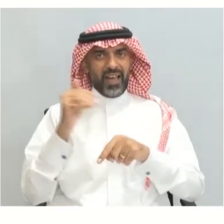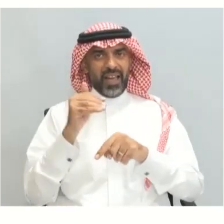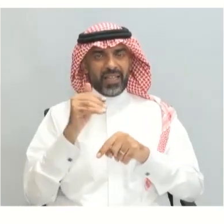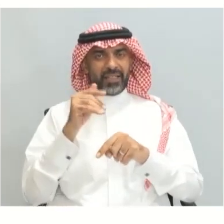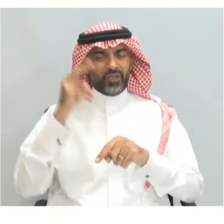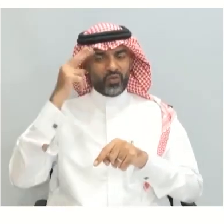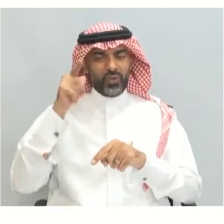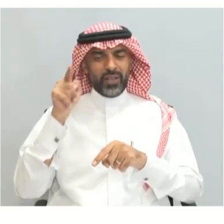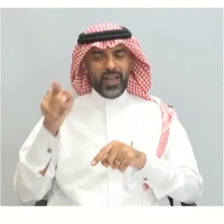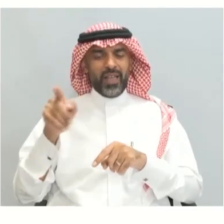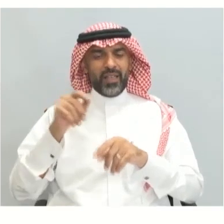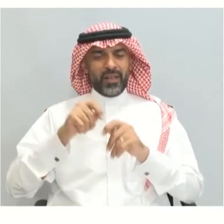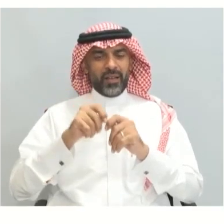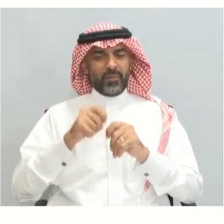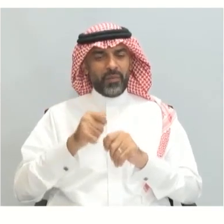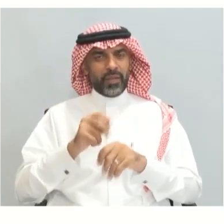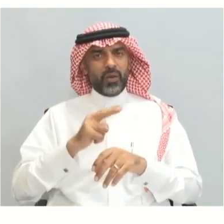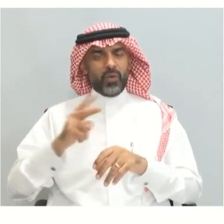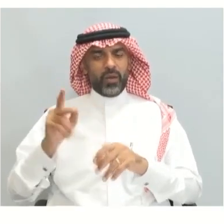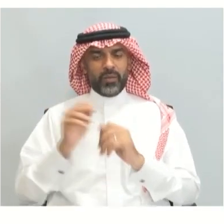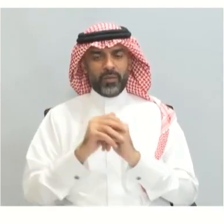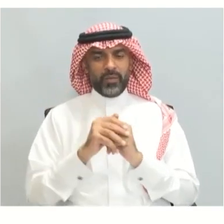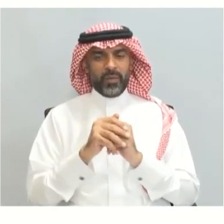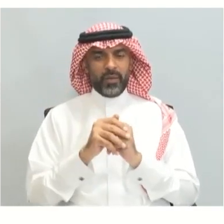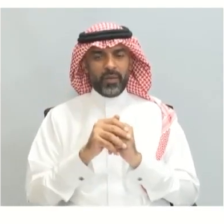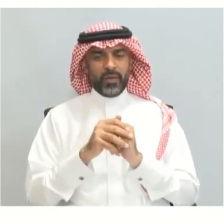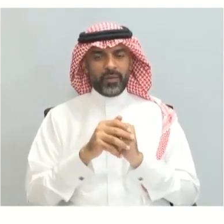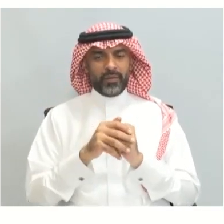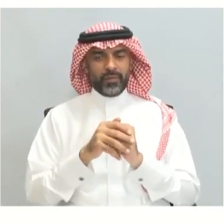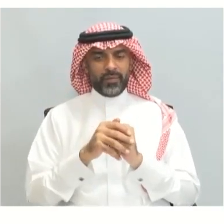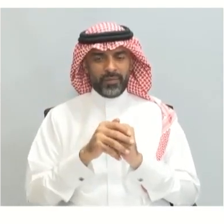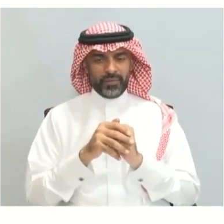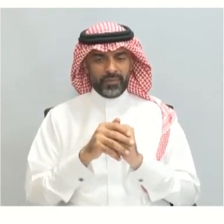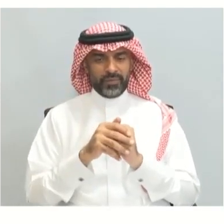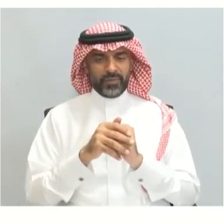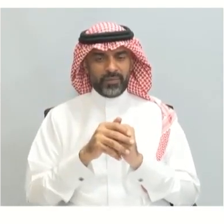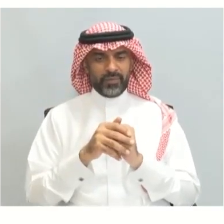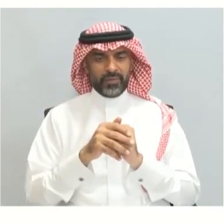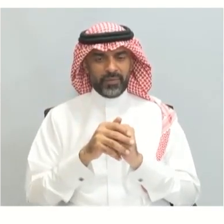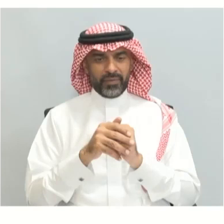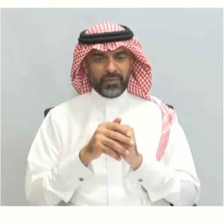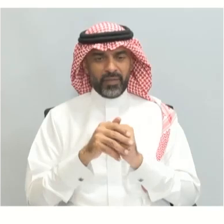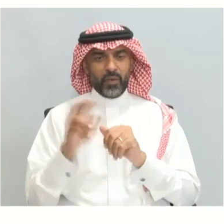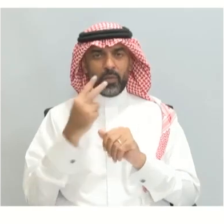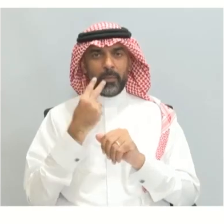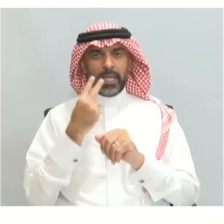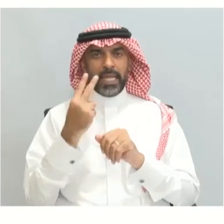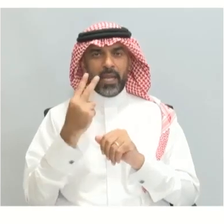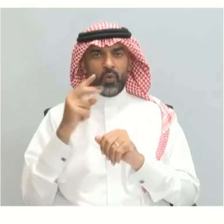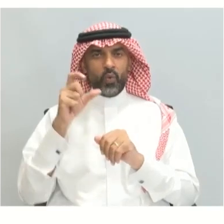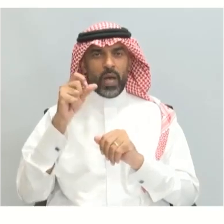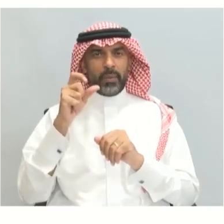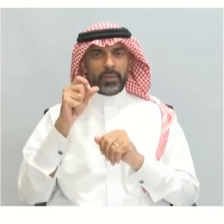الى 250 ال 250 الف سنتيمتر على الطبيعه وكل سنتي يمثله كما ذكرت